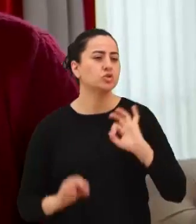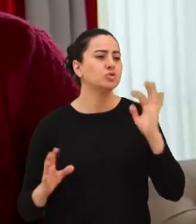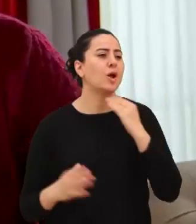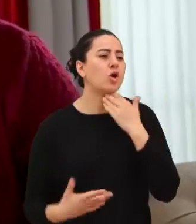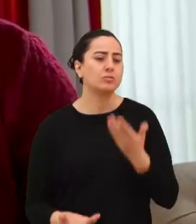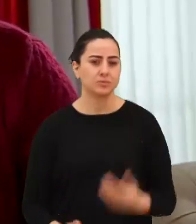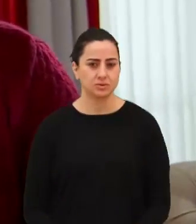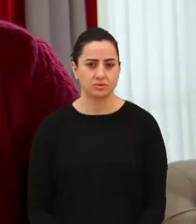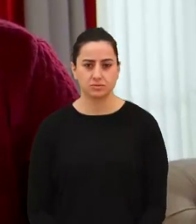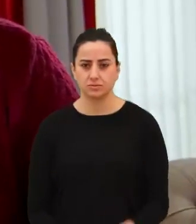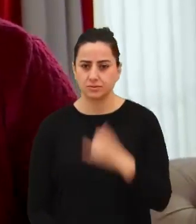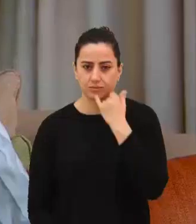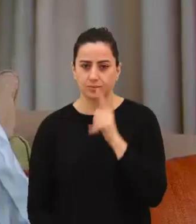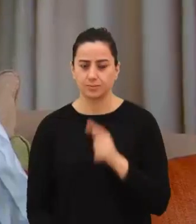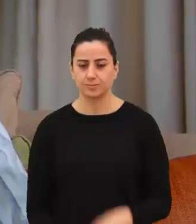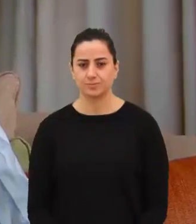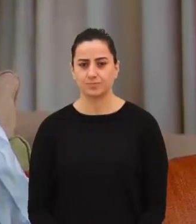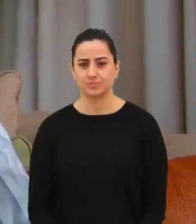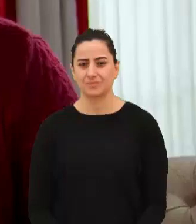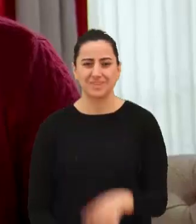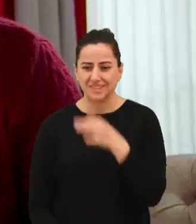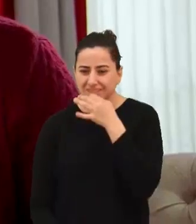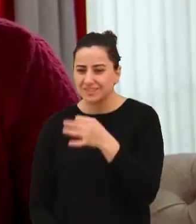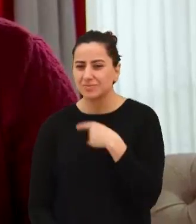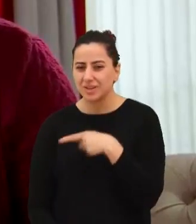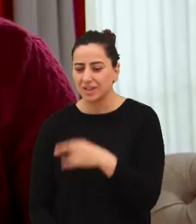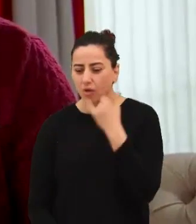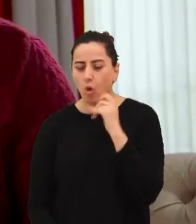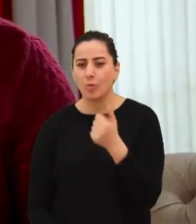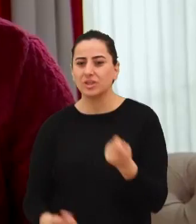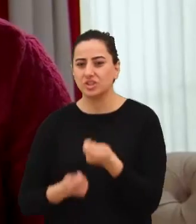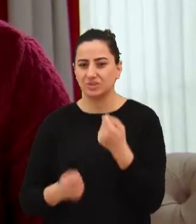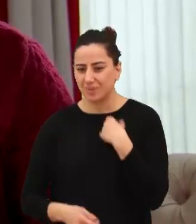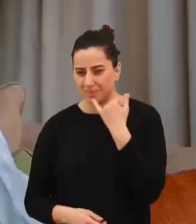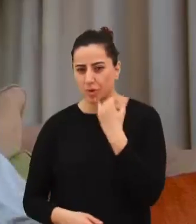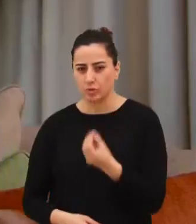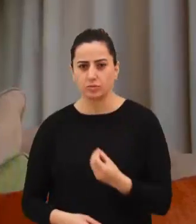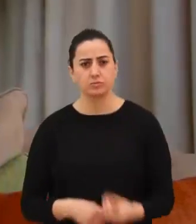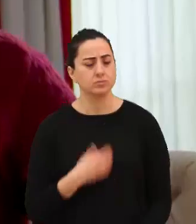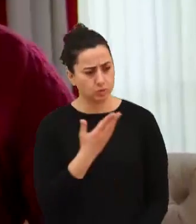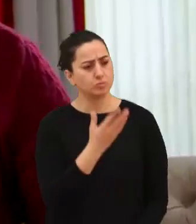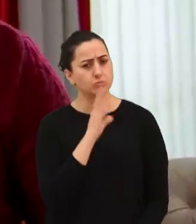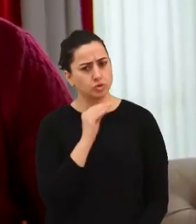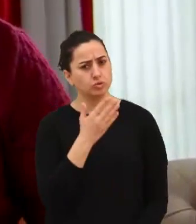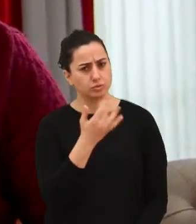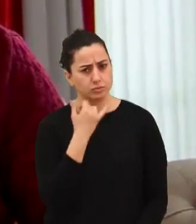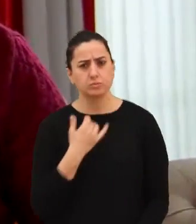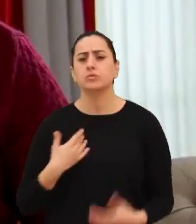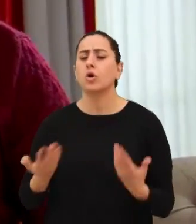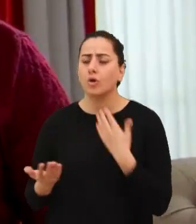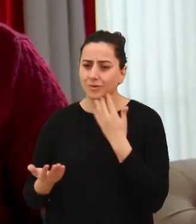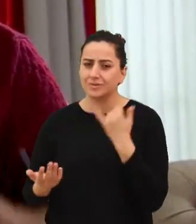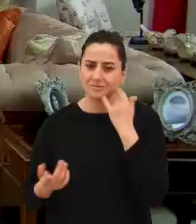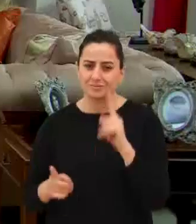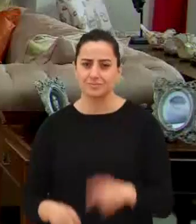zaten. Ya müsaade ederseniz abi, telefon çalar, işten arayırlar, bir bakayım ben. Ben sizi meşgul etmiyorum değil mi? Yok canım, olur mu